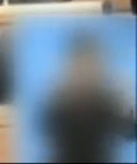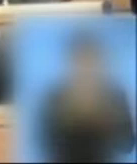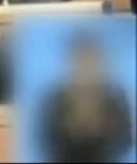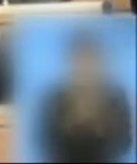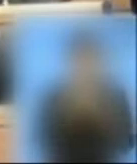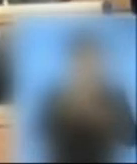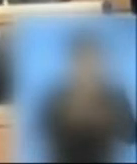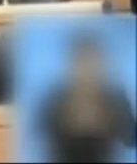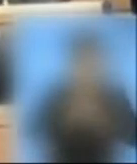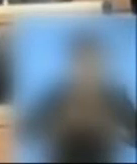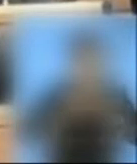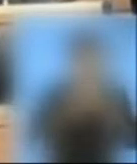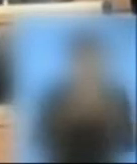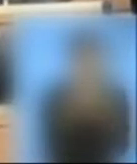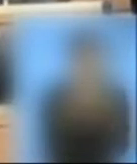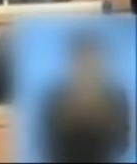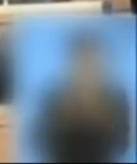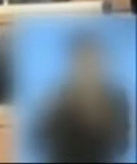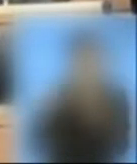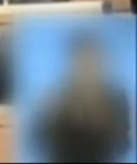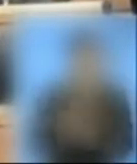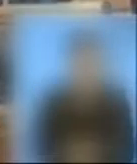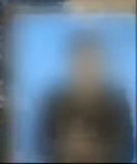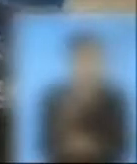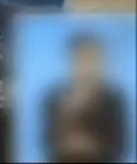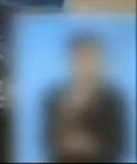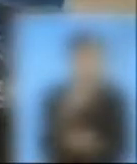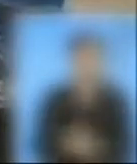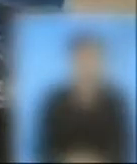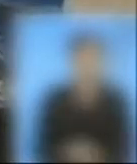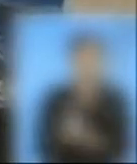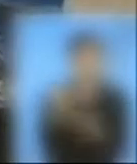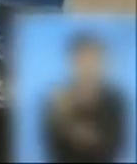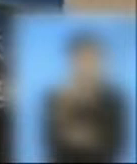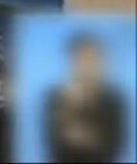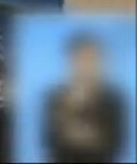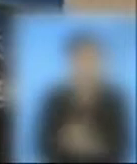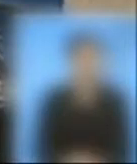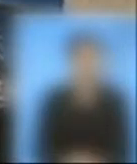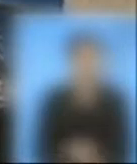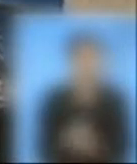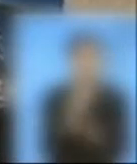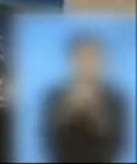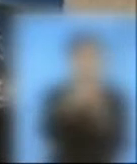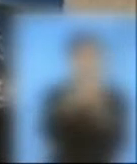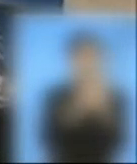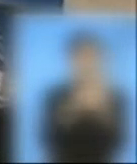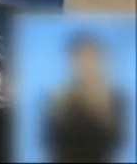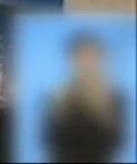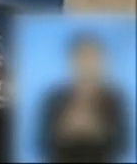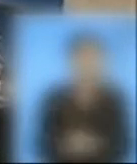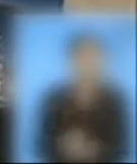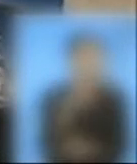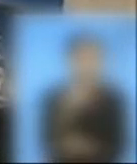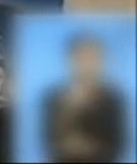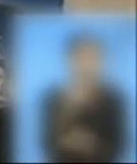ให้เหลือเพียง2วันดังนั้นจึงไม่สามารถรับประกันได้ว่าจะเสร็จทันตามกรอบเวลาหรือไม่จึงจะเป็นประเด็นปัญหา